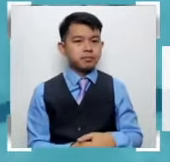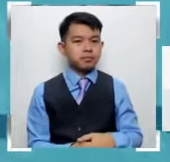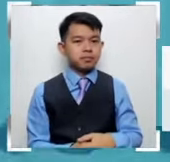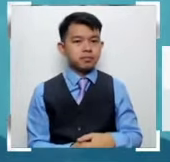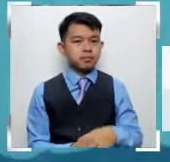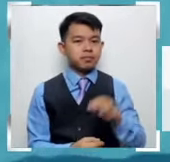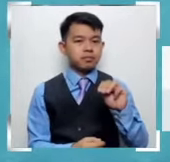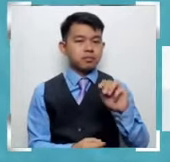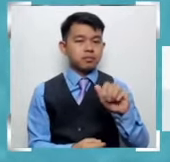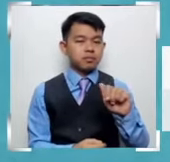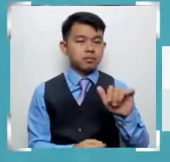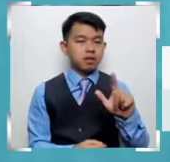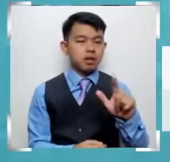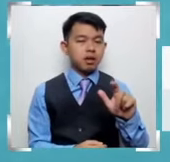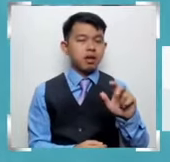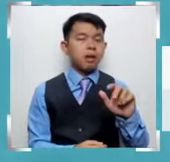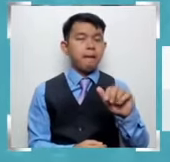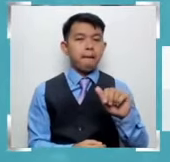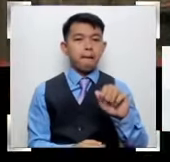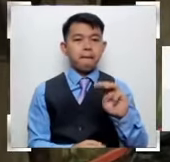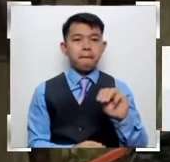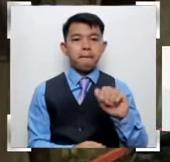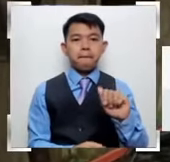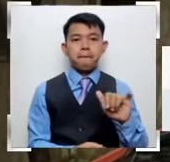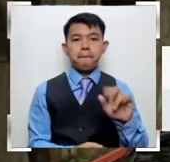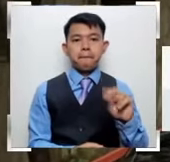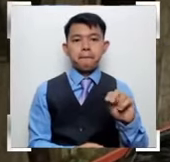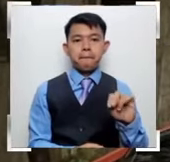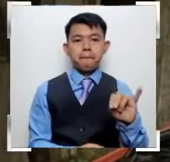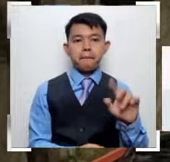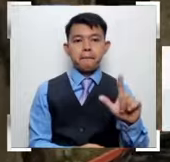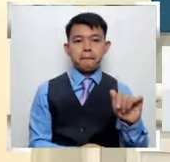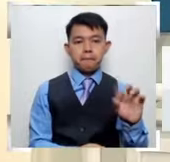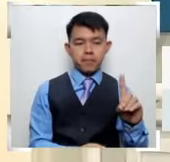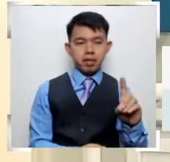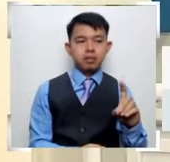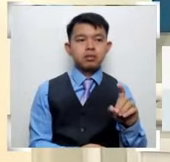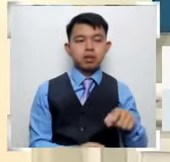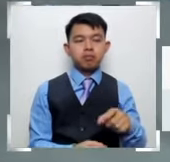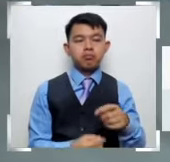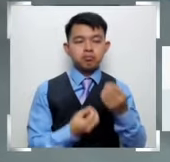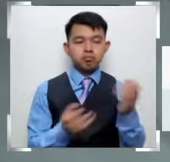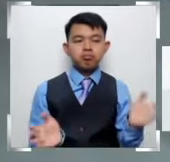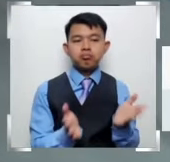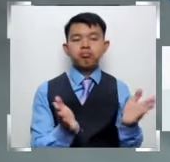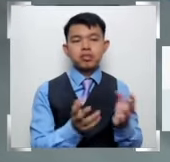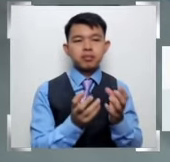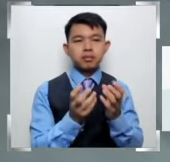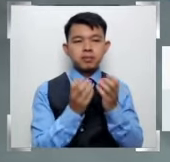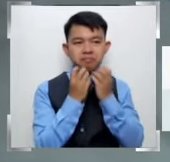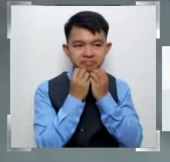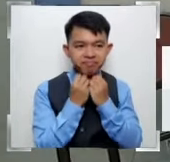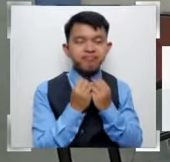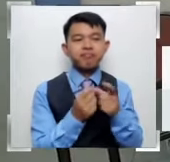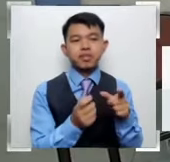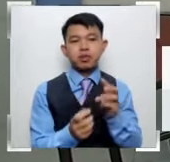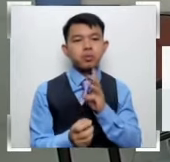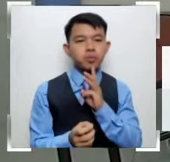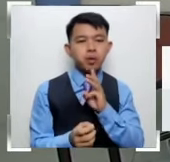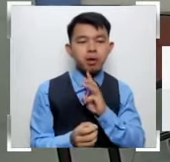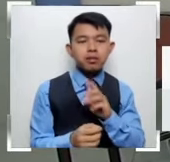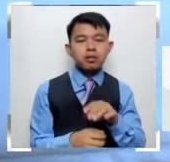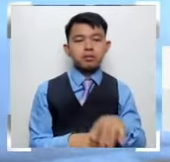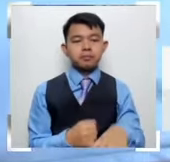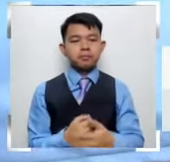pool sa tubig, lalo't kulang talaga ang supply. Aminado rin ang Maynilad, may mga ospital na naapektado sa lawak ng water